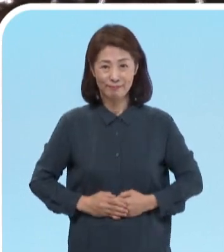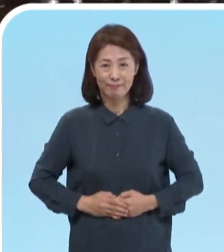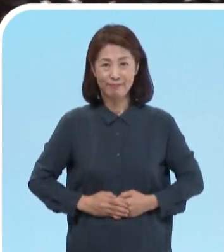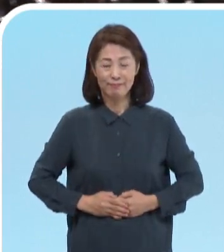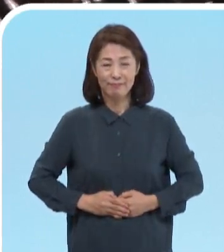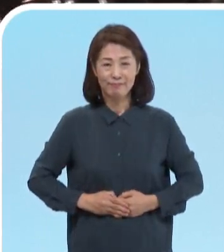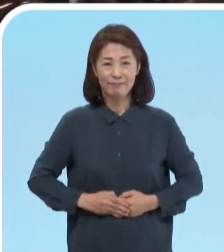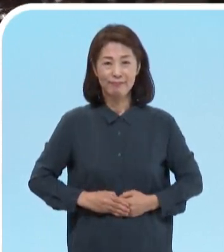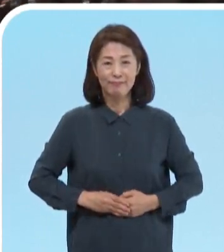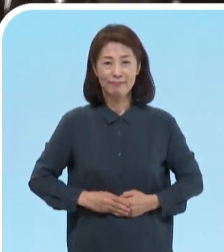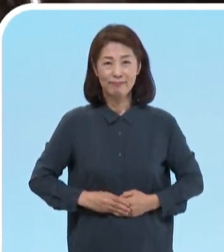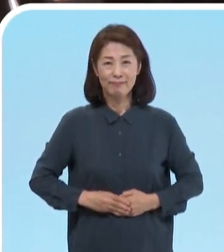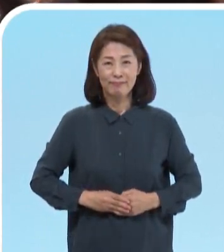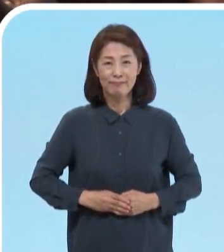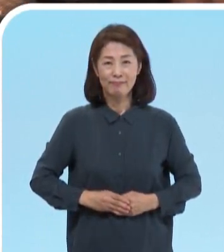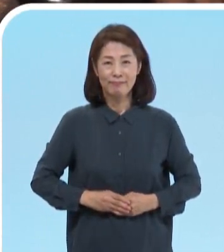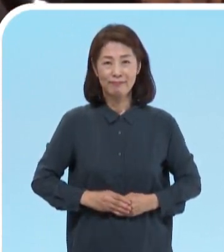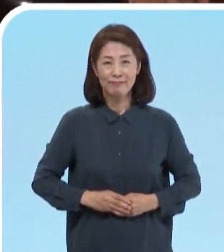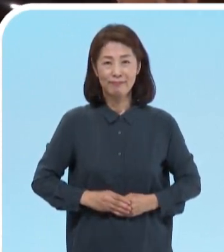ね。